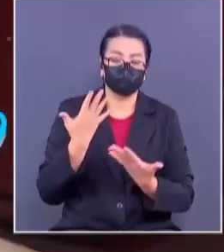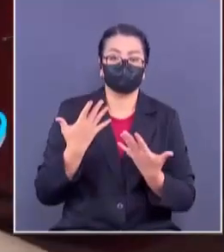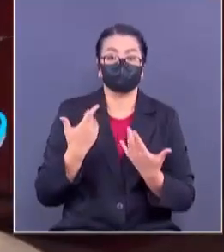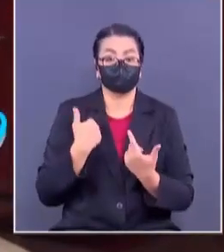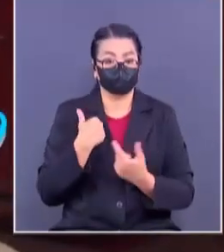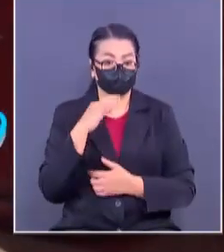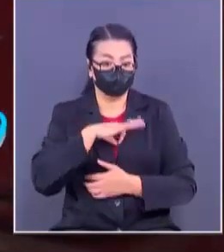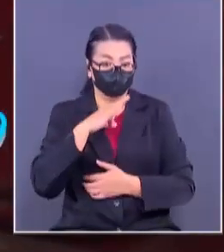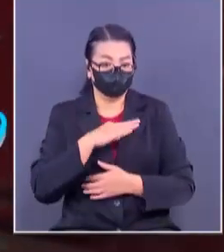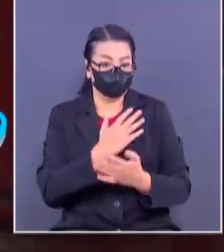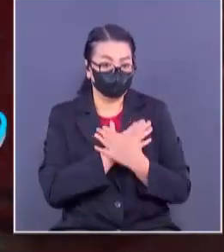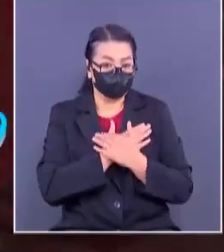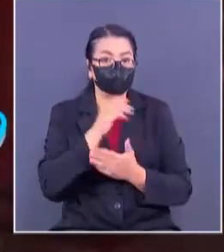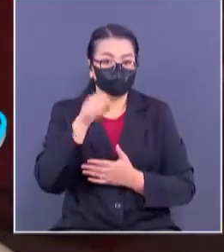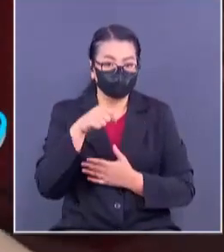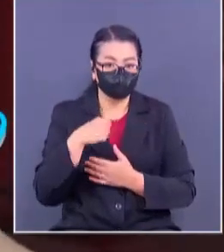รัก